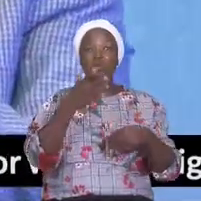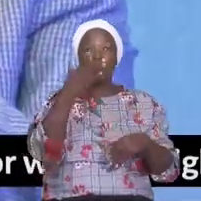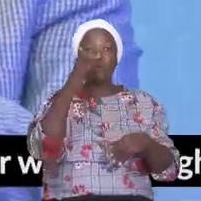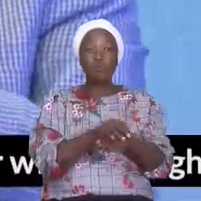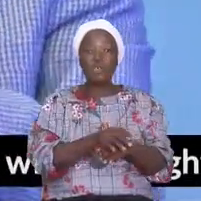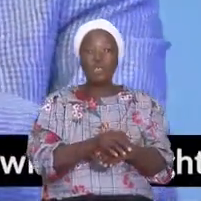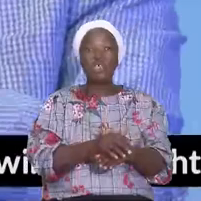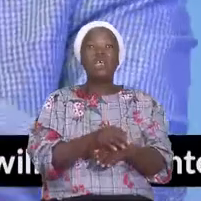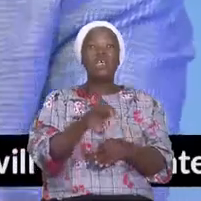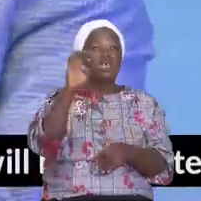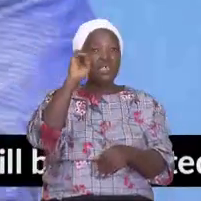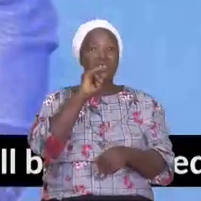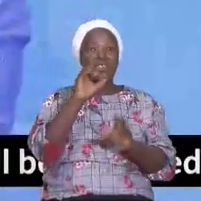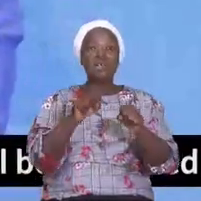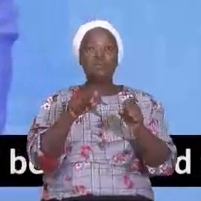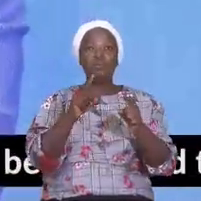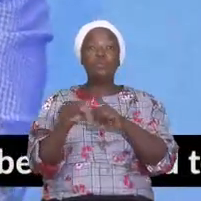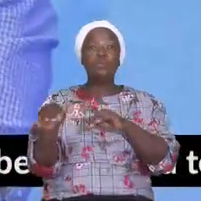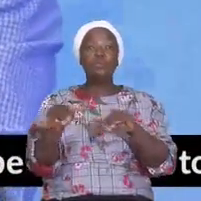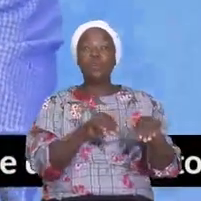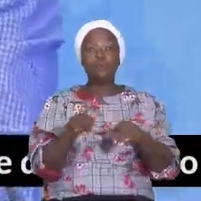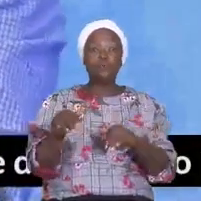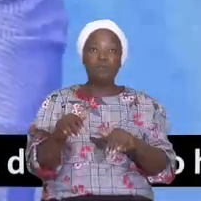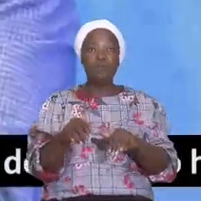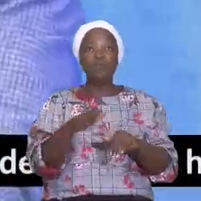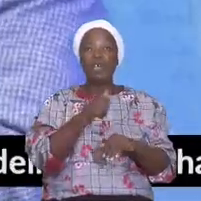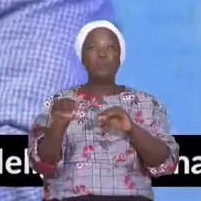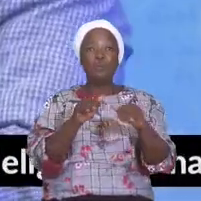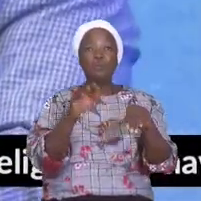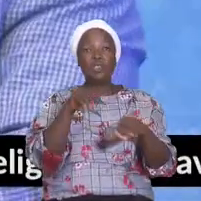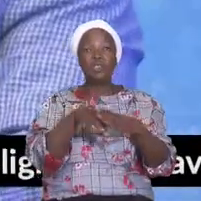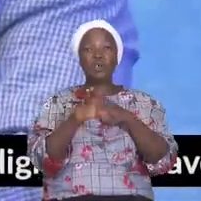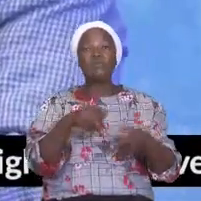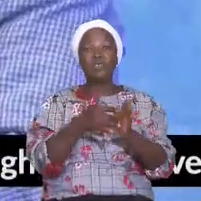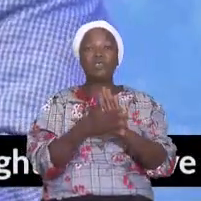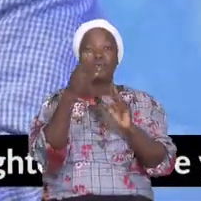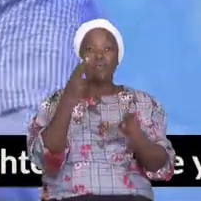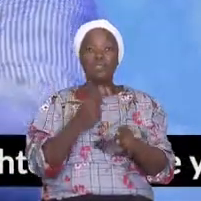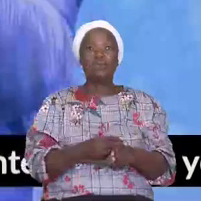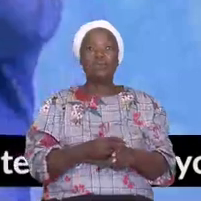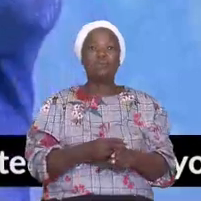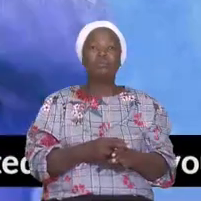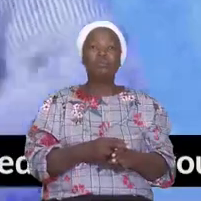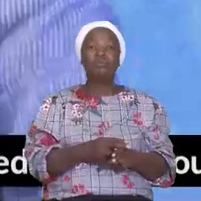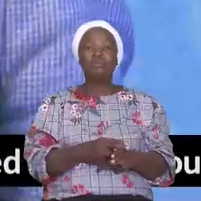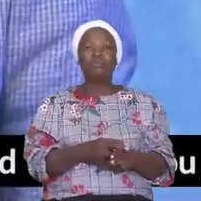Et si tu as la pleine conviction que ce qu'il a promis, il peut l'accomplir,